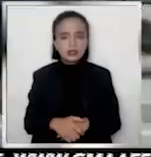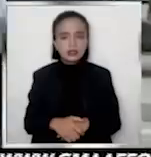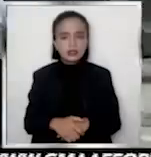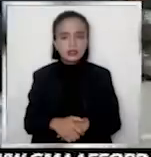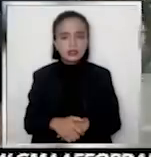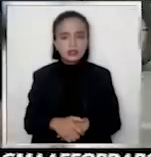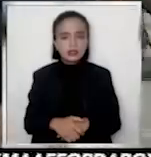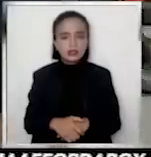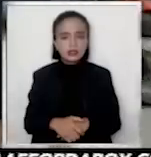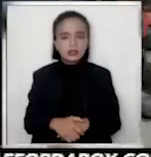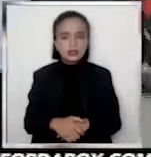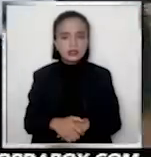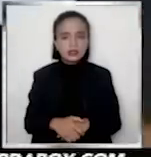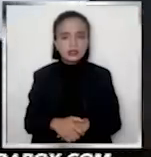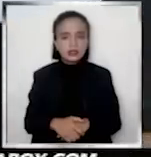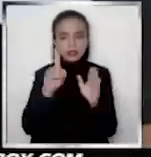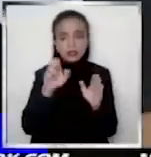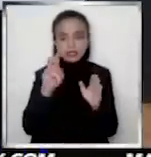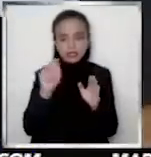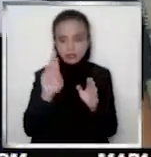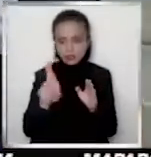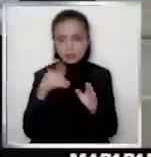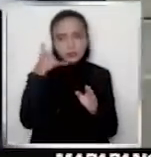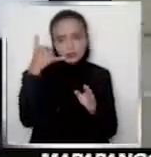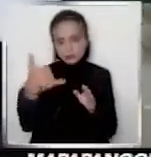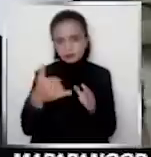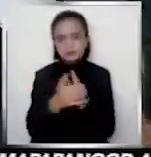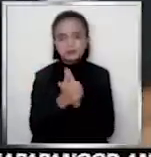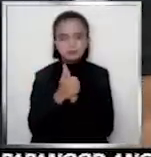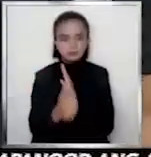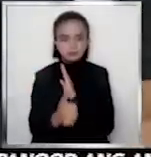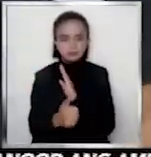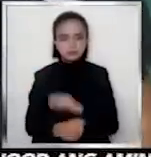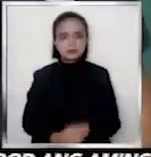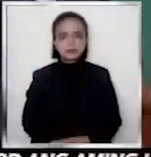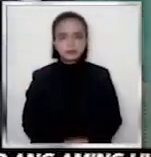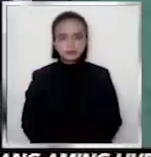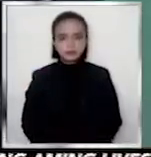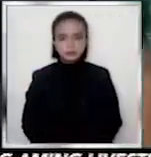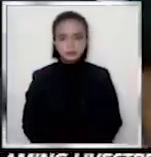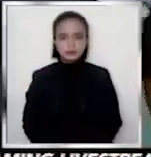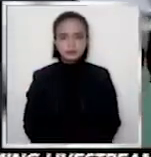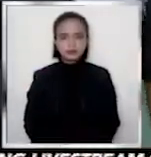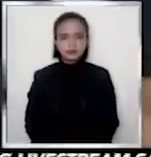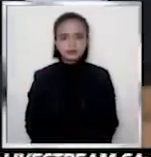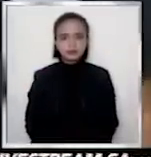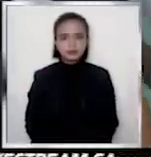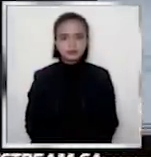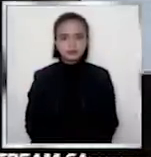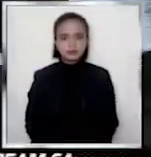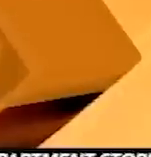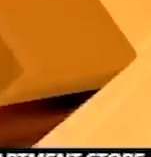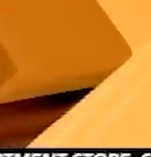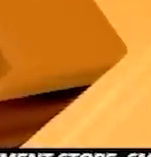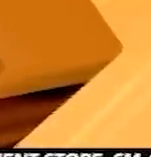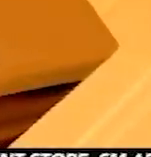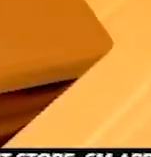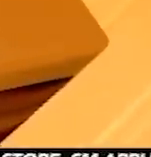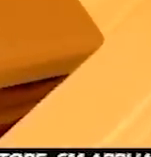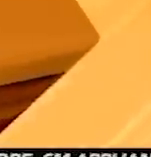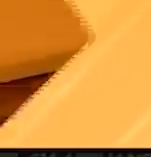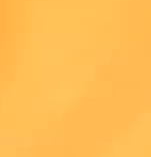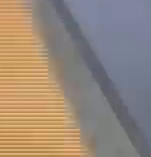DNR. Para sa GMA Integrated News, Oscar Oida, Nakatutok, 24 oras.